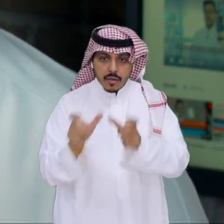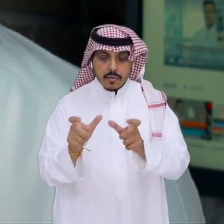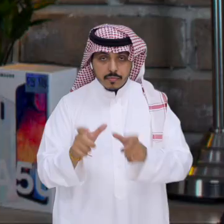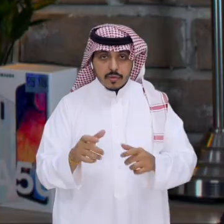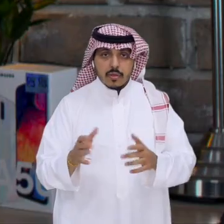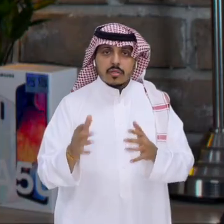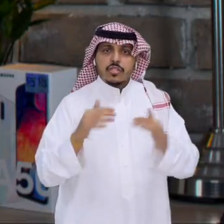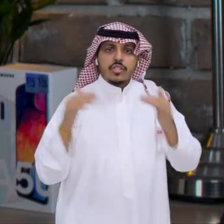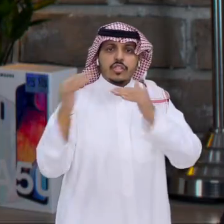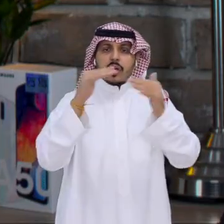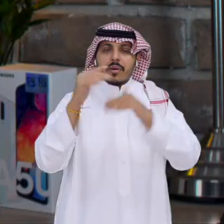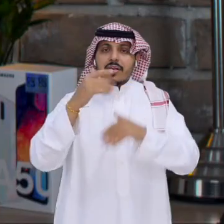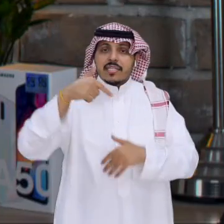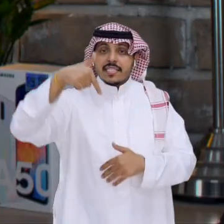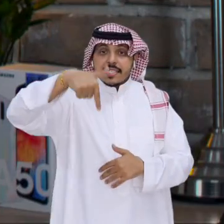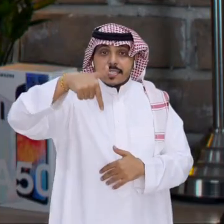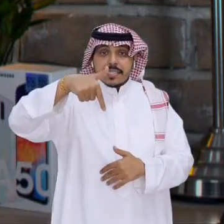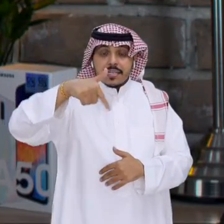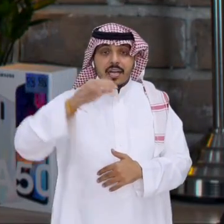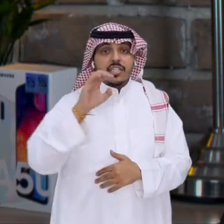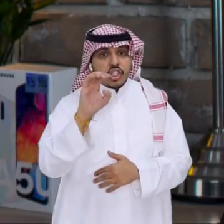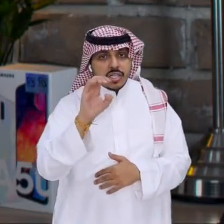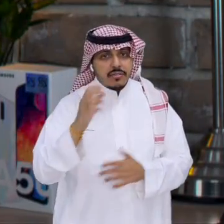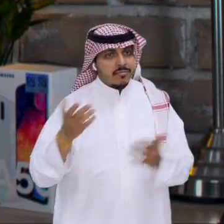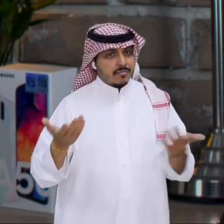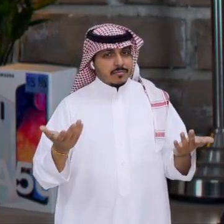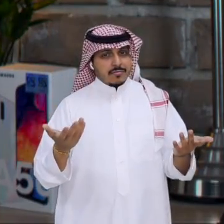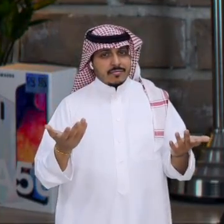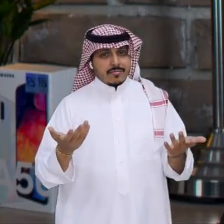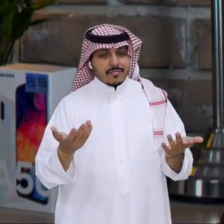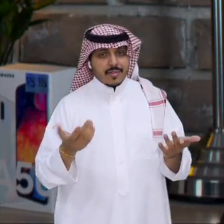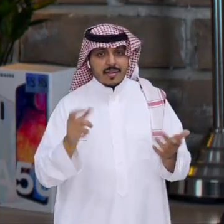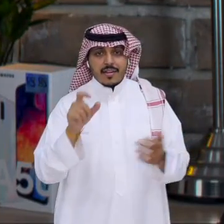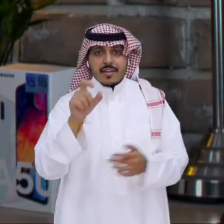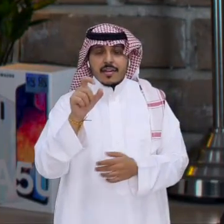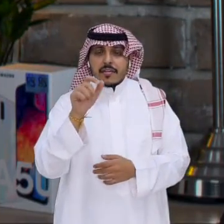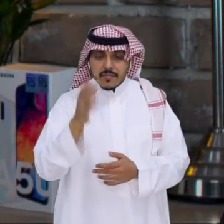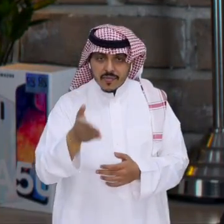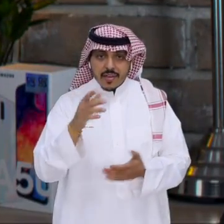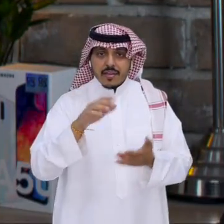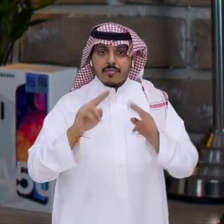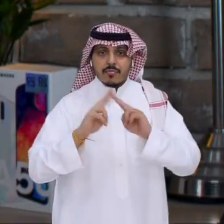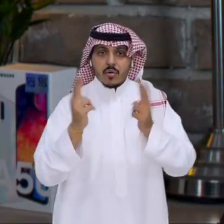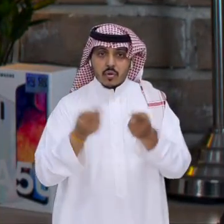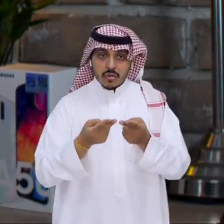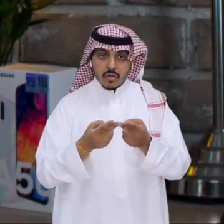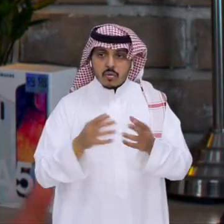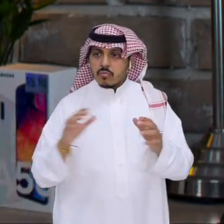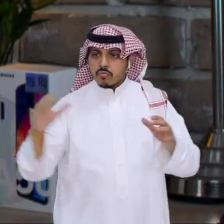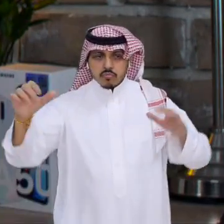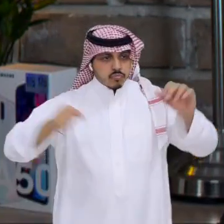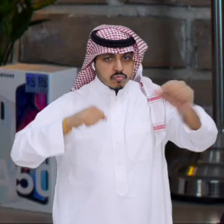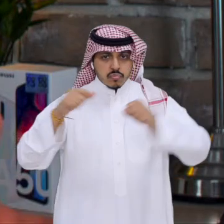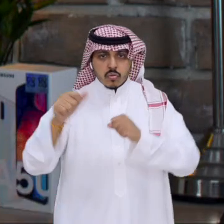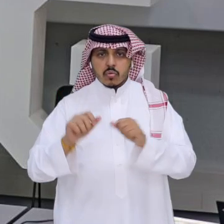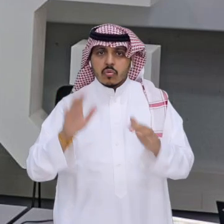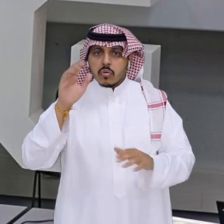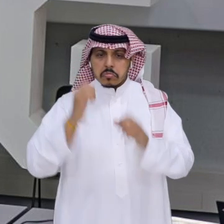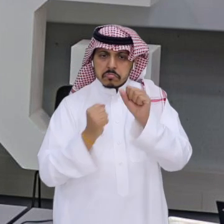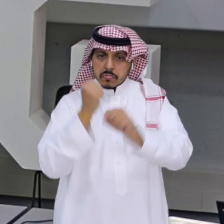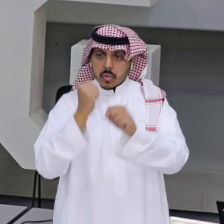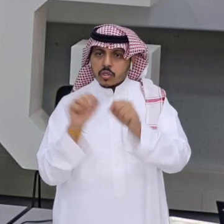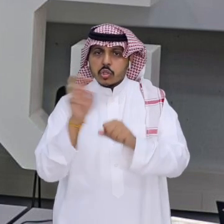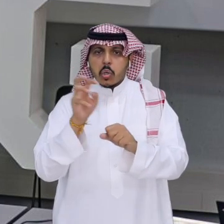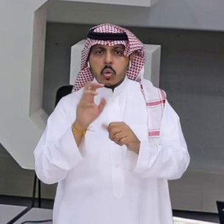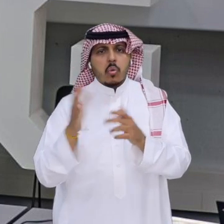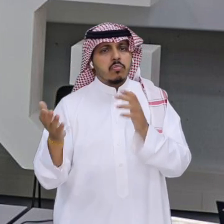على شبكة الـ 6G، هذا خبر كان صادم. شبكة الـ 6G وفنلند حيكون في مؤتمر يجتمعوا فيه الصناع والحكام